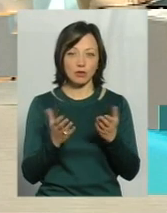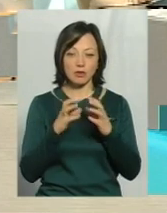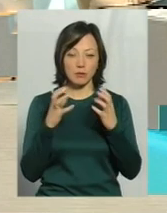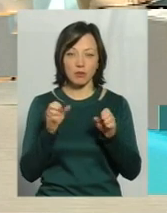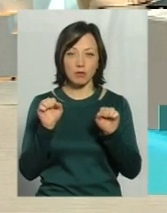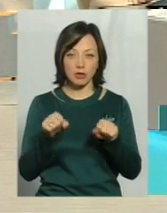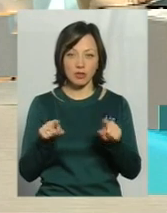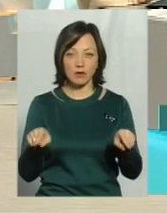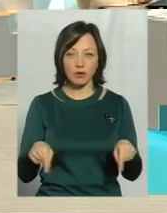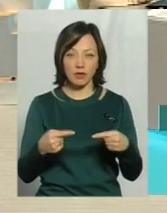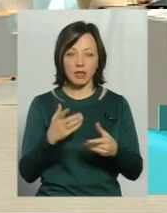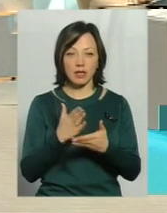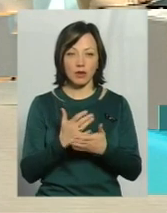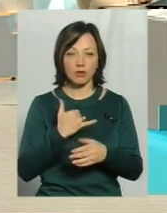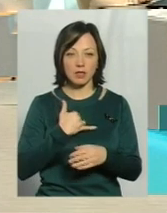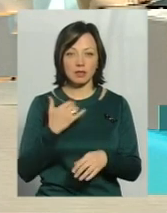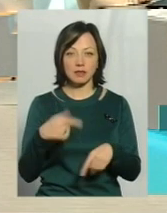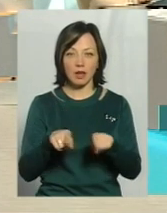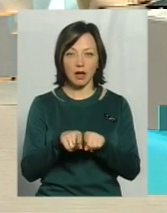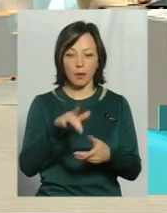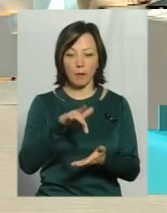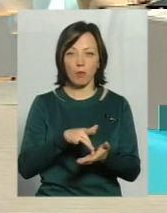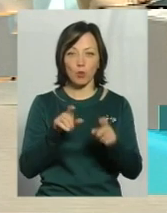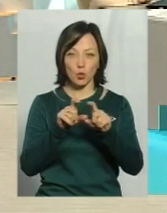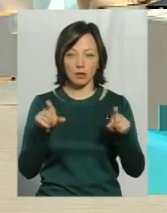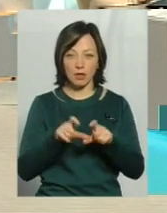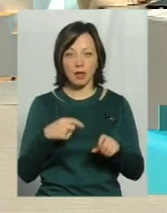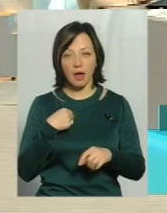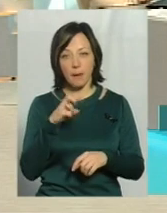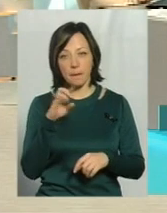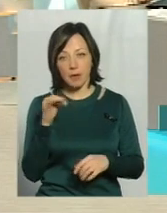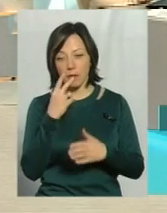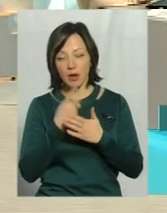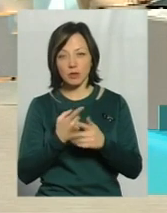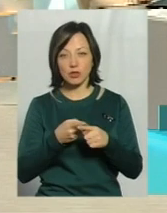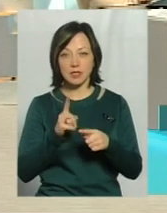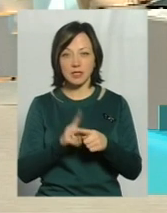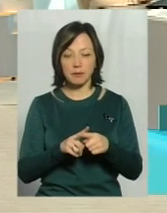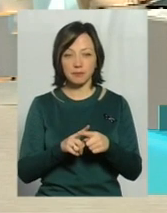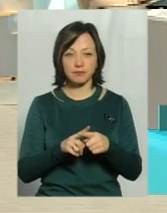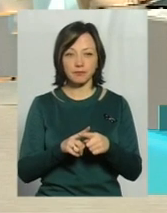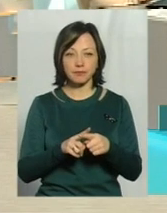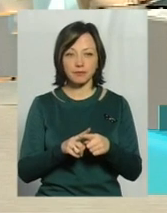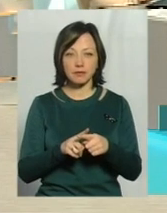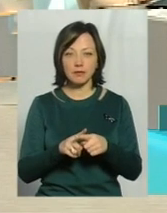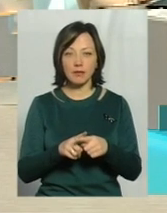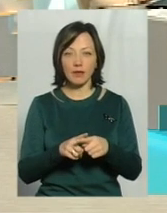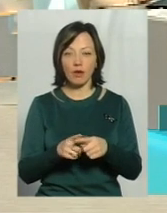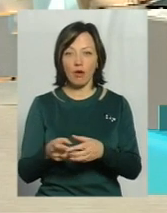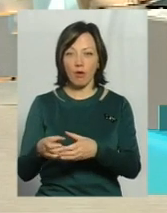їх можна відновити, є в нас такі пункти. І я би бачив, щоб це йшло